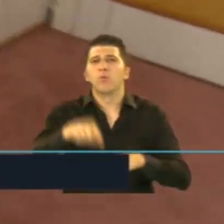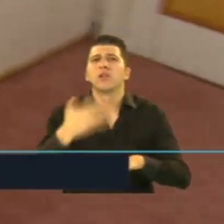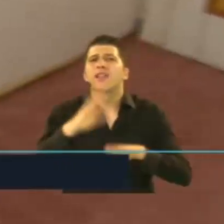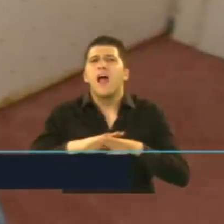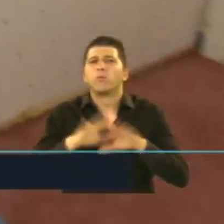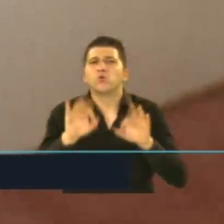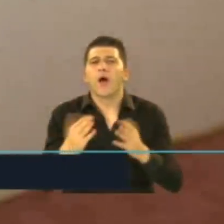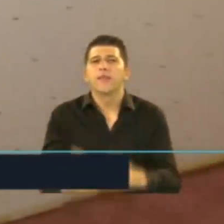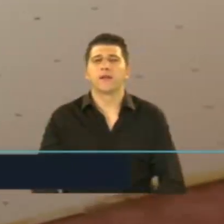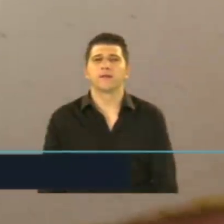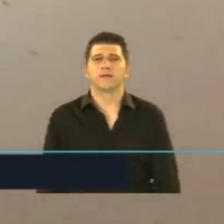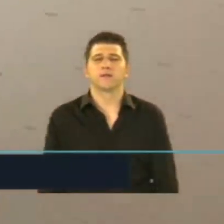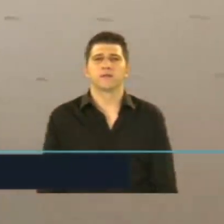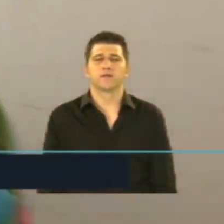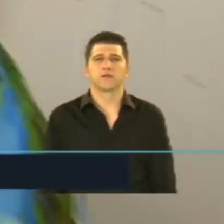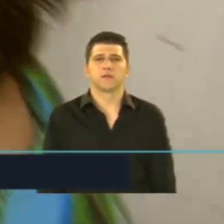burada şu anda ne yapılıyor?